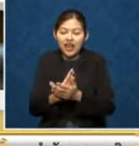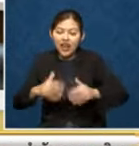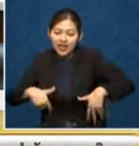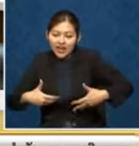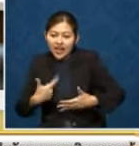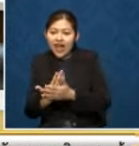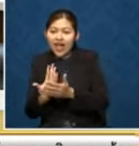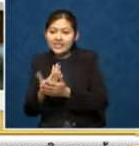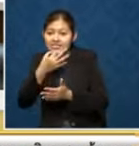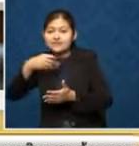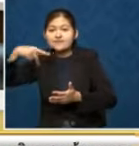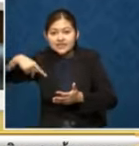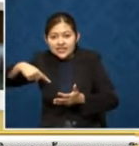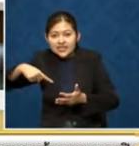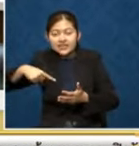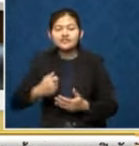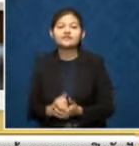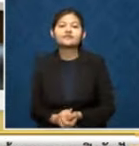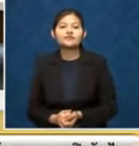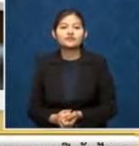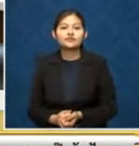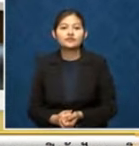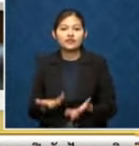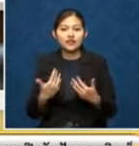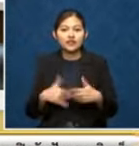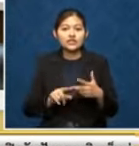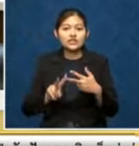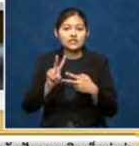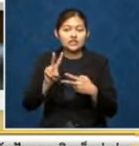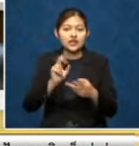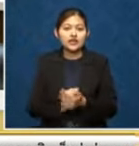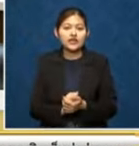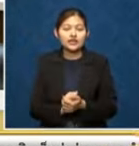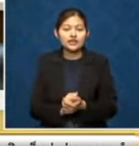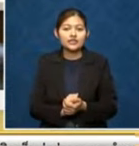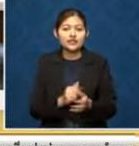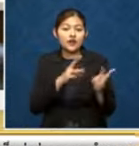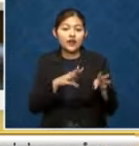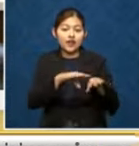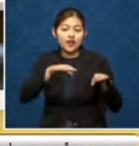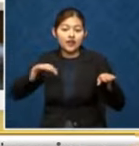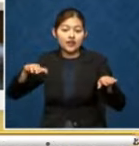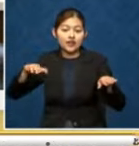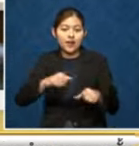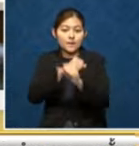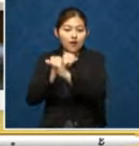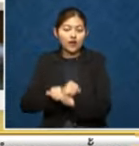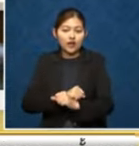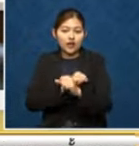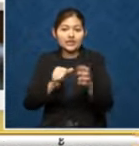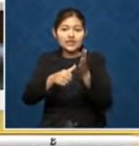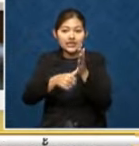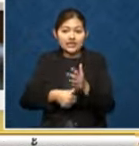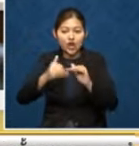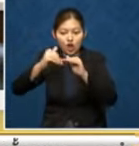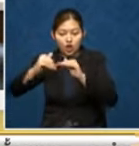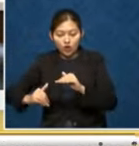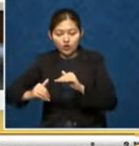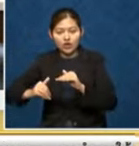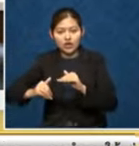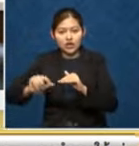และการสร้างอาชีพที่มั่นคงสำหรับประเด็นที่ 2ครับคือมาตรการที่ช่วยควบคุมการก่อหนี้ช่วยลดหนี้และปลด